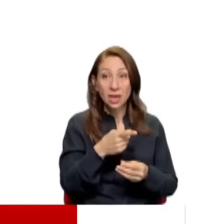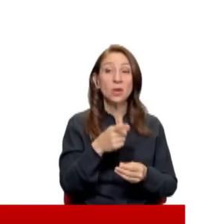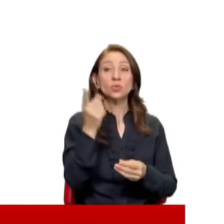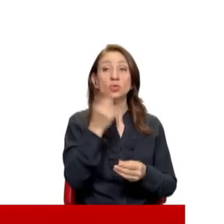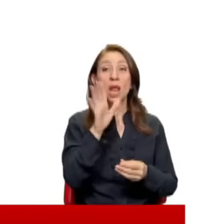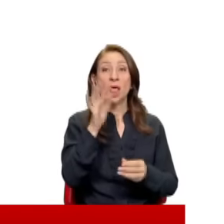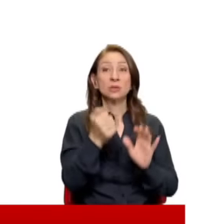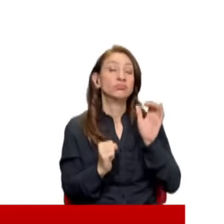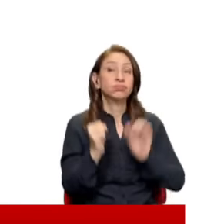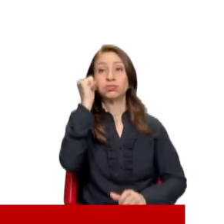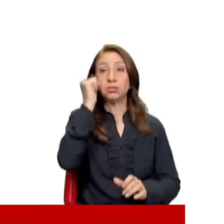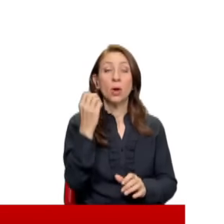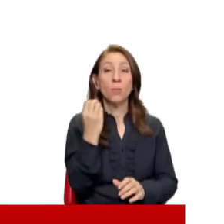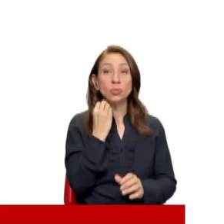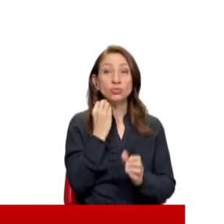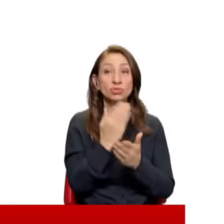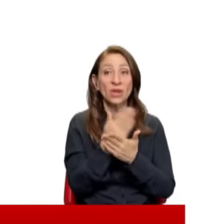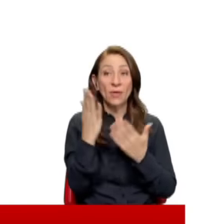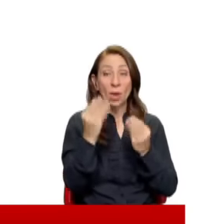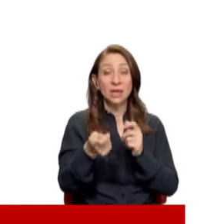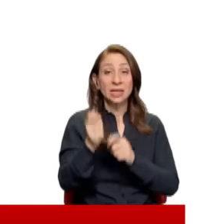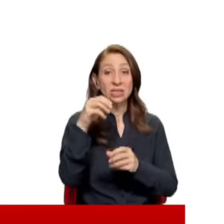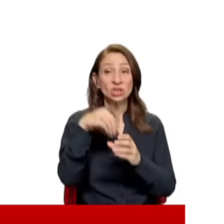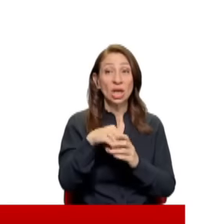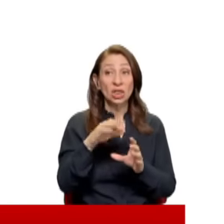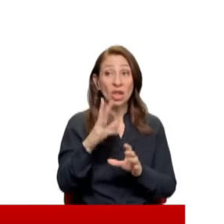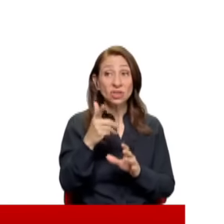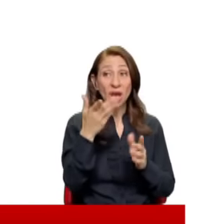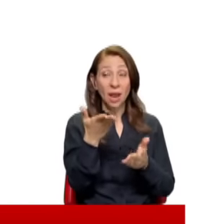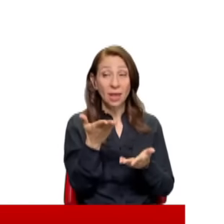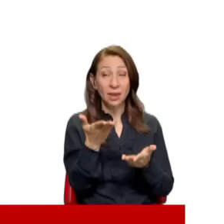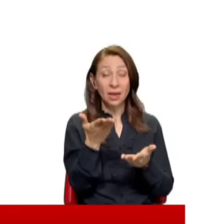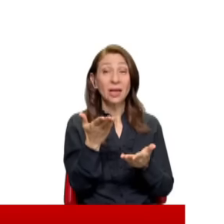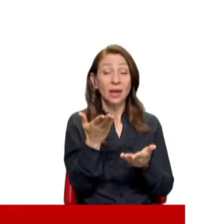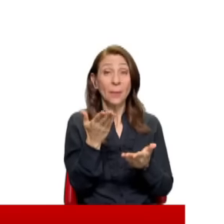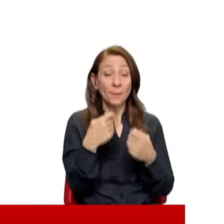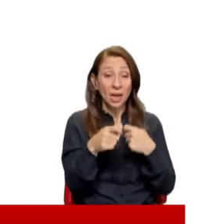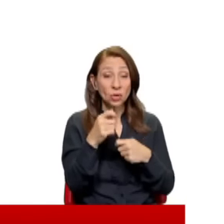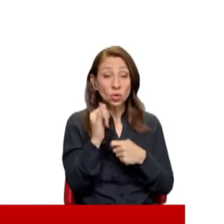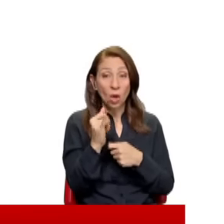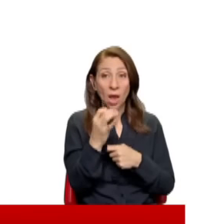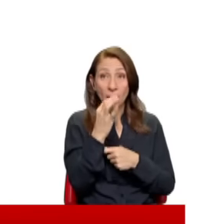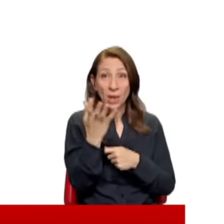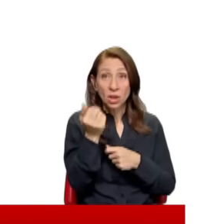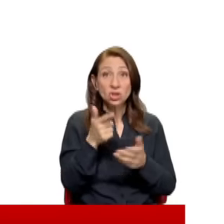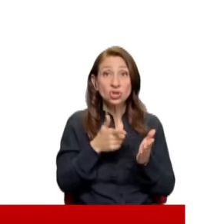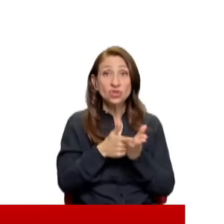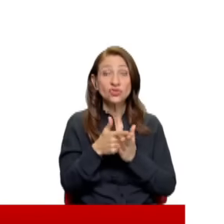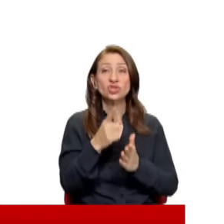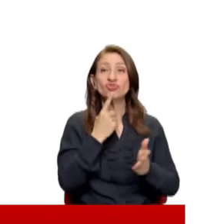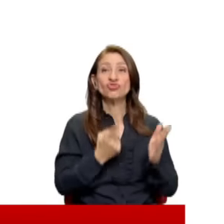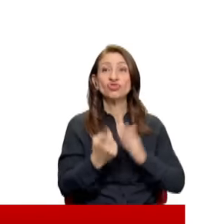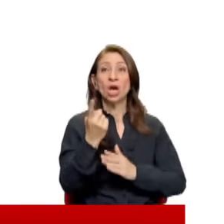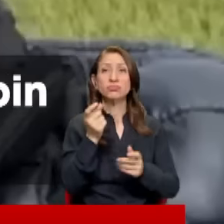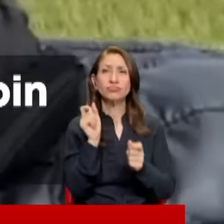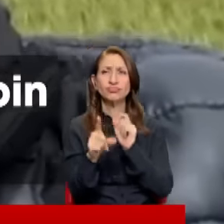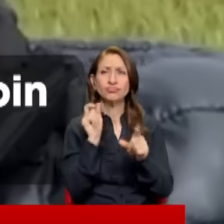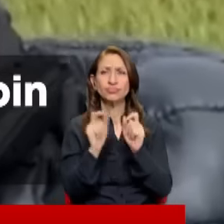% 56'ya çıktı borcu devam eden krediler için de geçerli değişken faiz bankadan kötü haberi alan Çiftçi şikayet